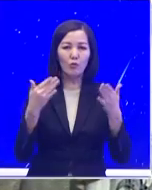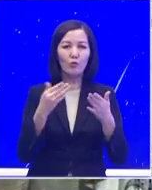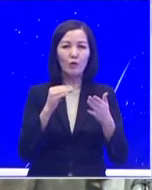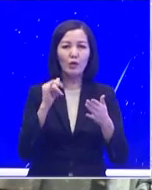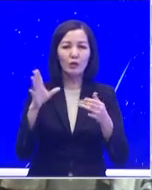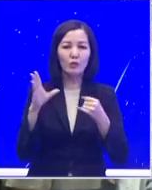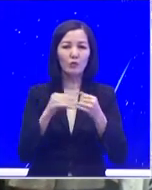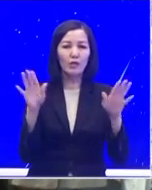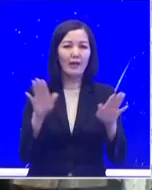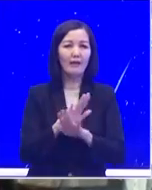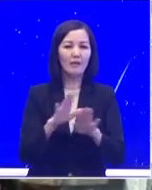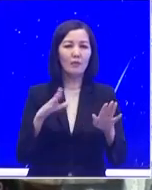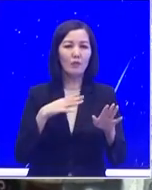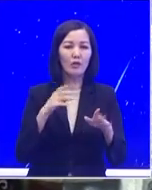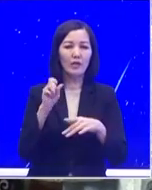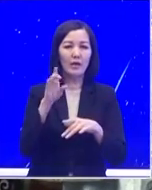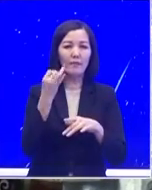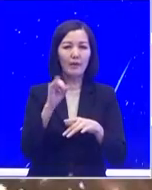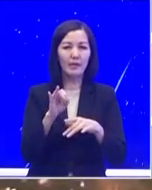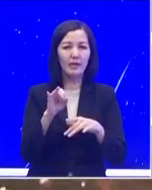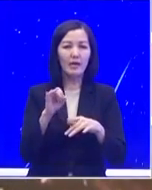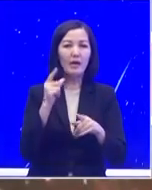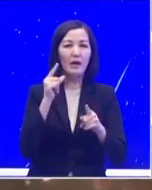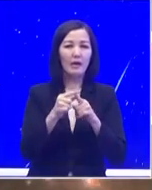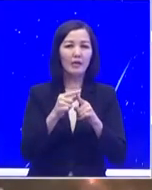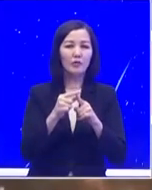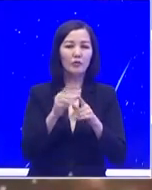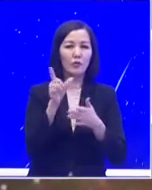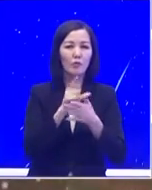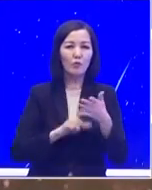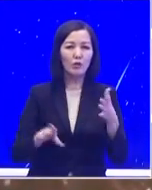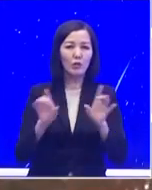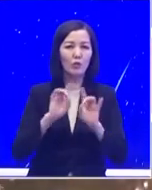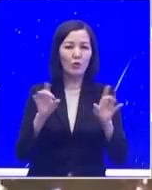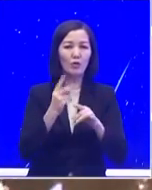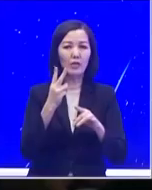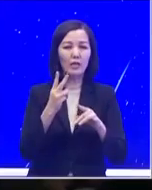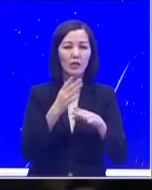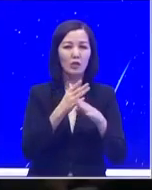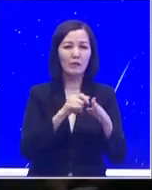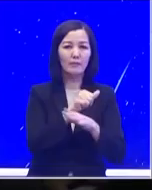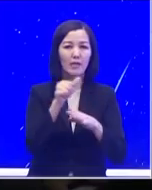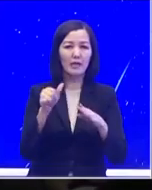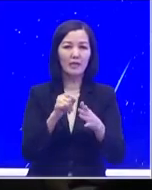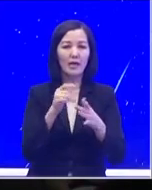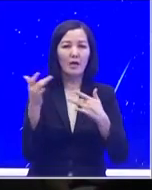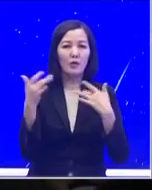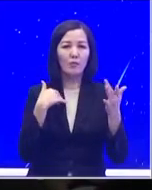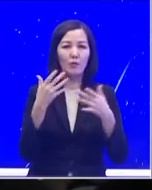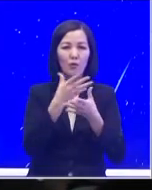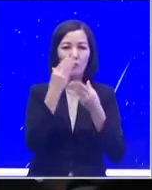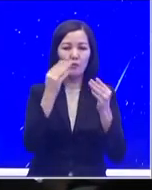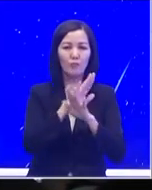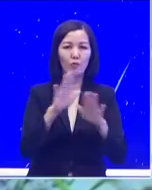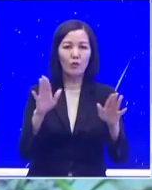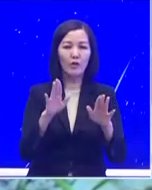жерін әнге бөледі. Кеш аясында Абай Құнанбайұлының қара сөздері мен өлеңдері оқылды. 2,5 сағат созылған концертте ұмыт бола